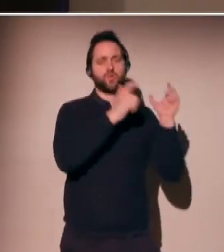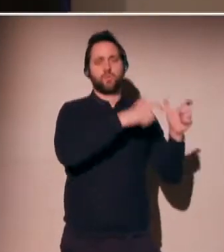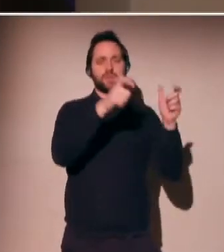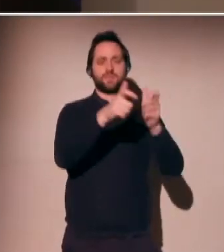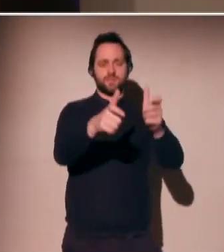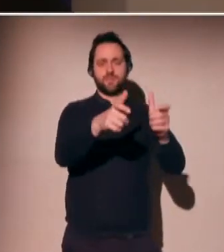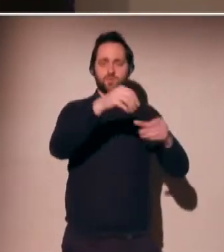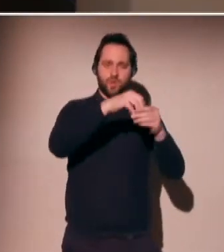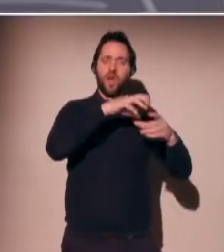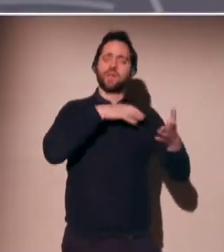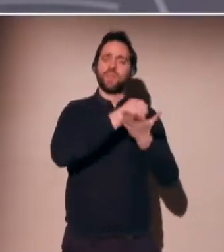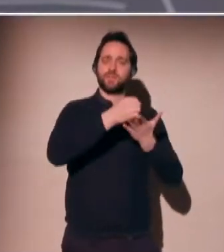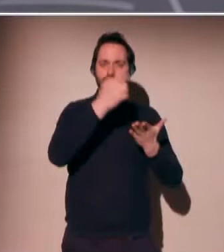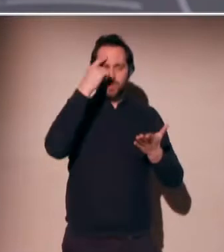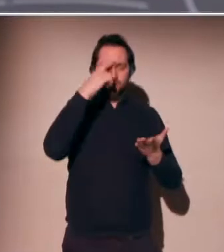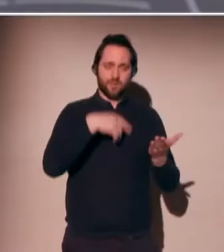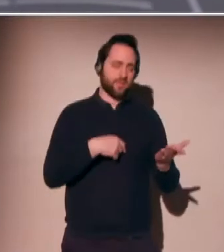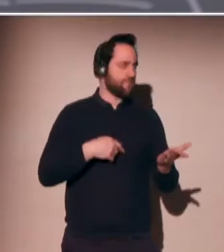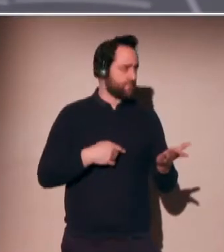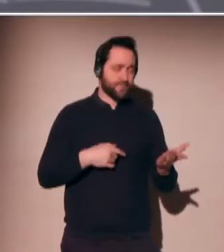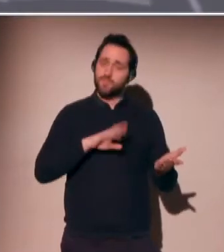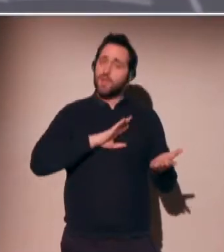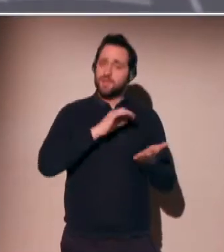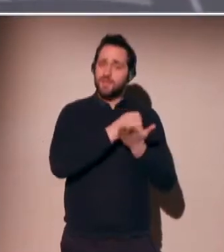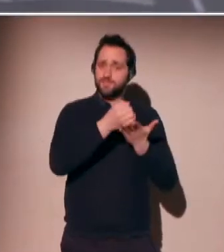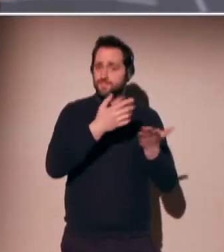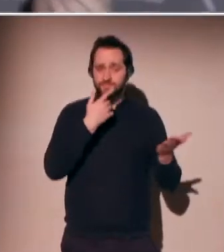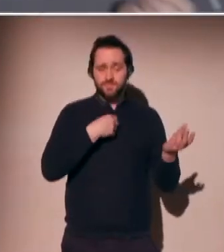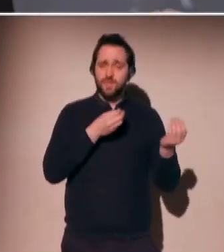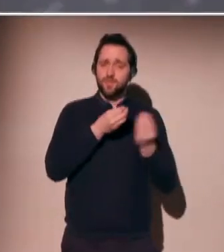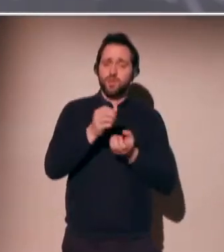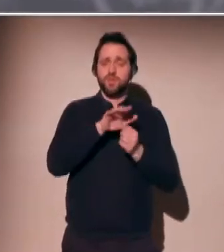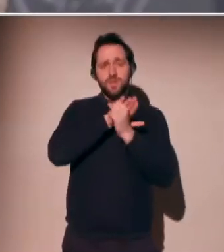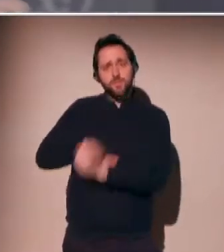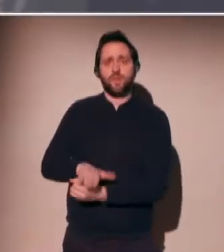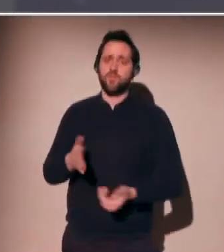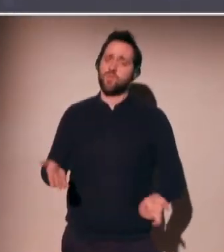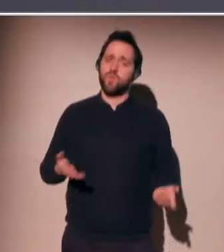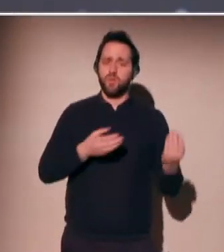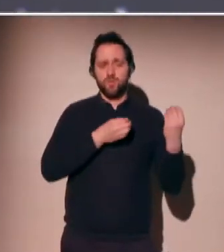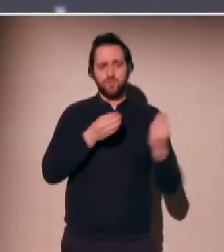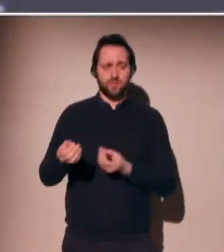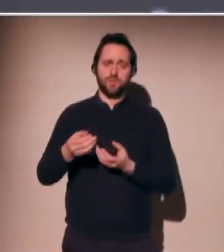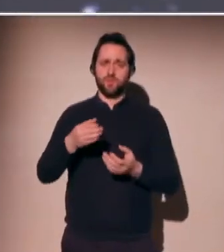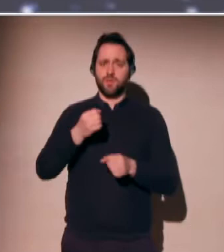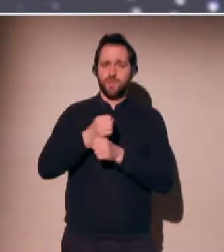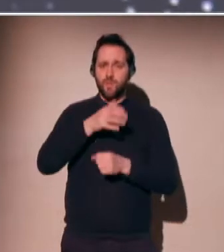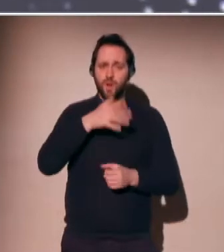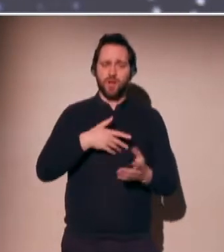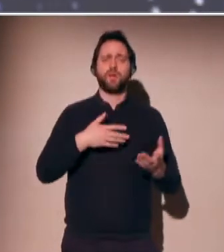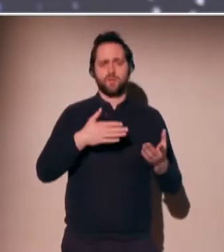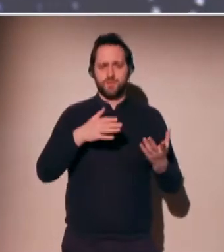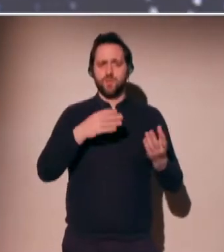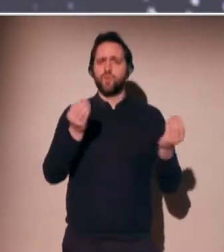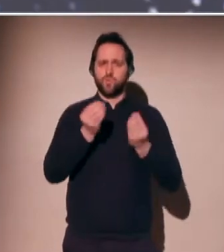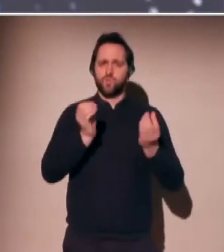empêché de décrocher ce travail, mais de nombreux autres emplois dans la zone de Atlanta. Et c'est exactement ce que je disais quand je